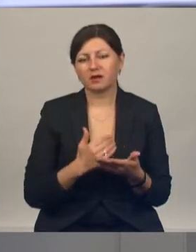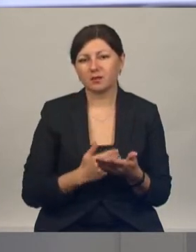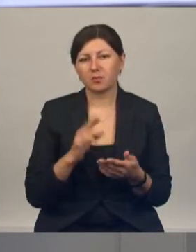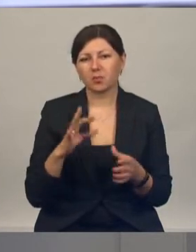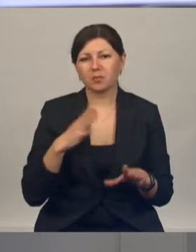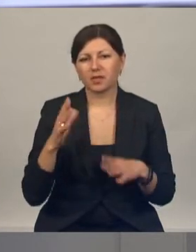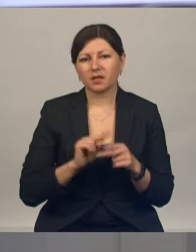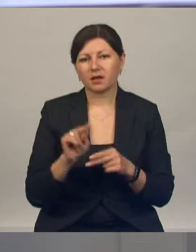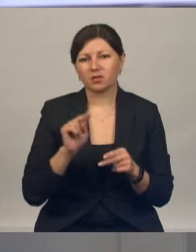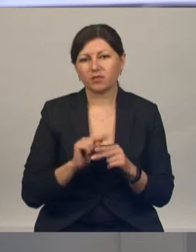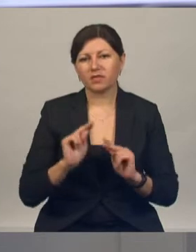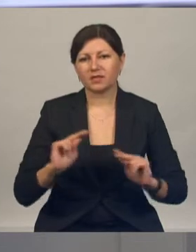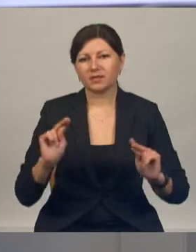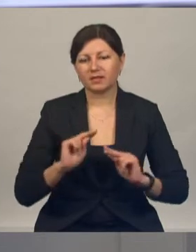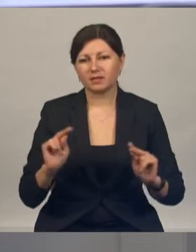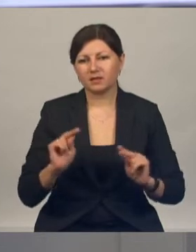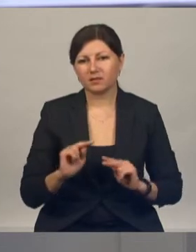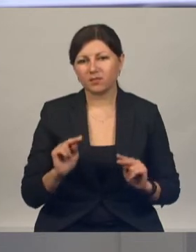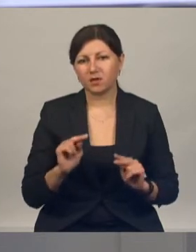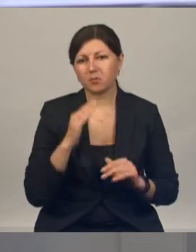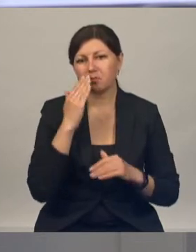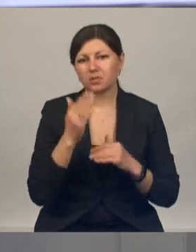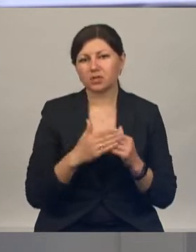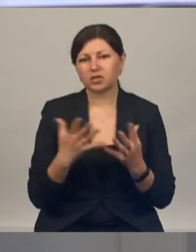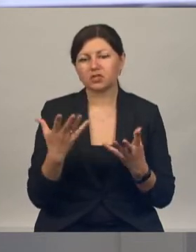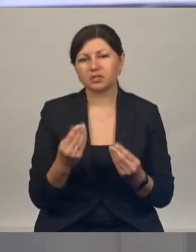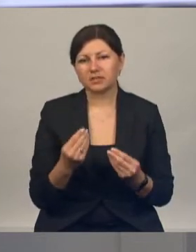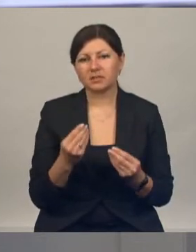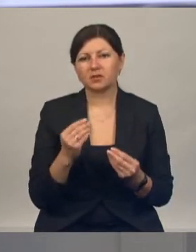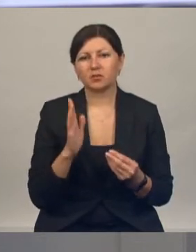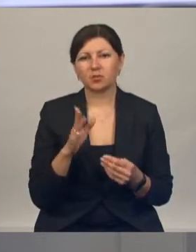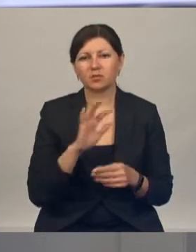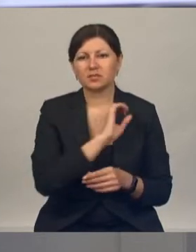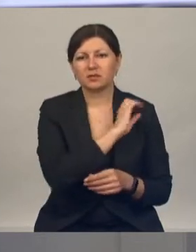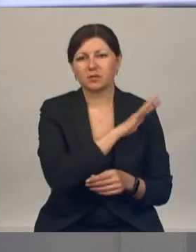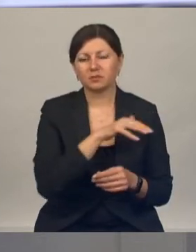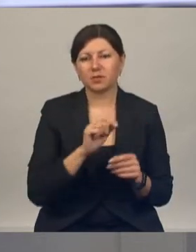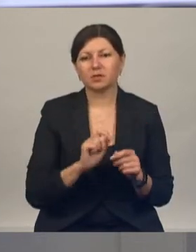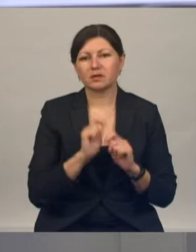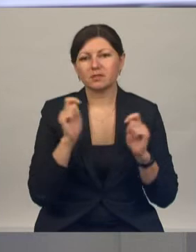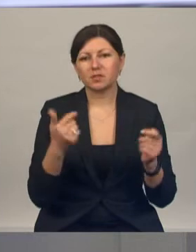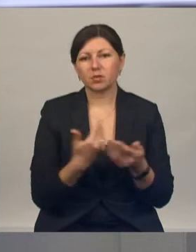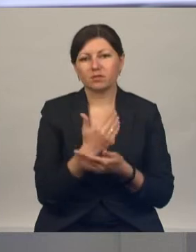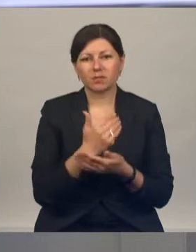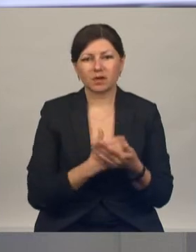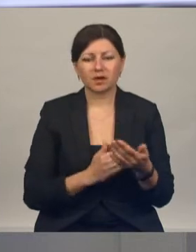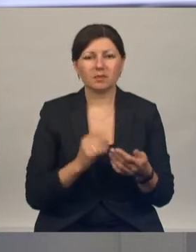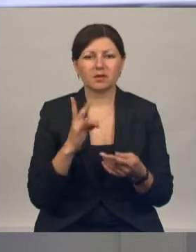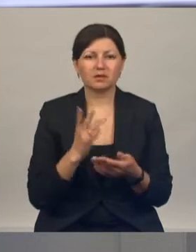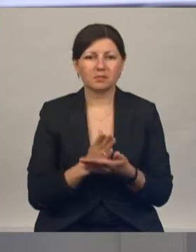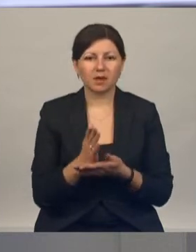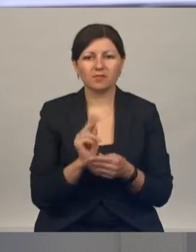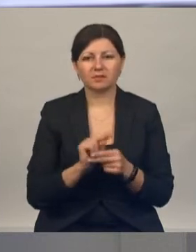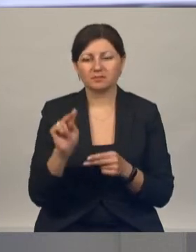подготовке тренеров. Вот буквально на ближайшие дни в лес в Питере открывается новая программа, направленная на тренерство. То есть